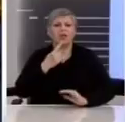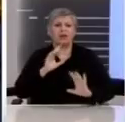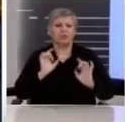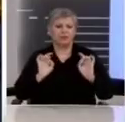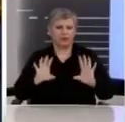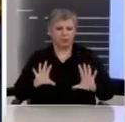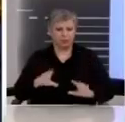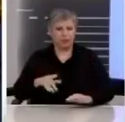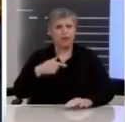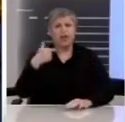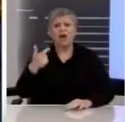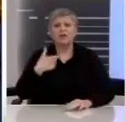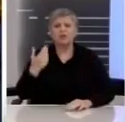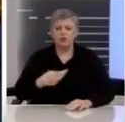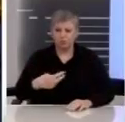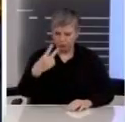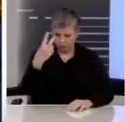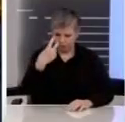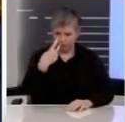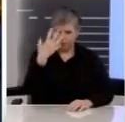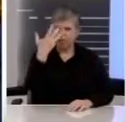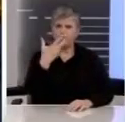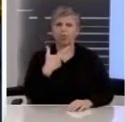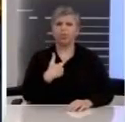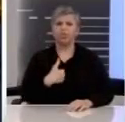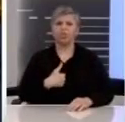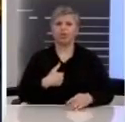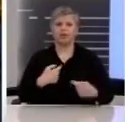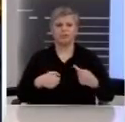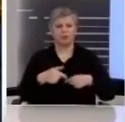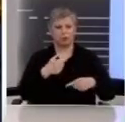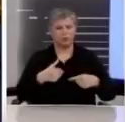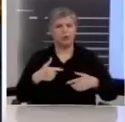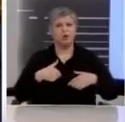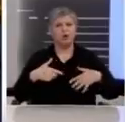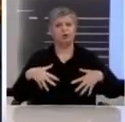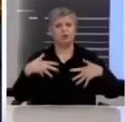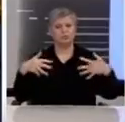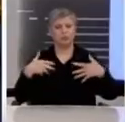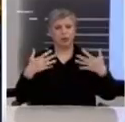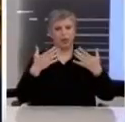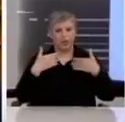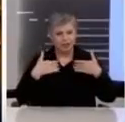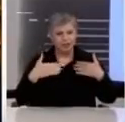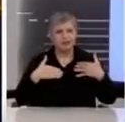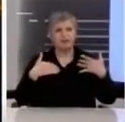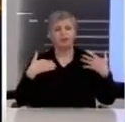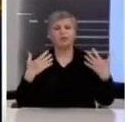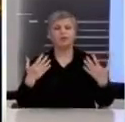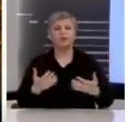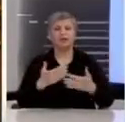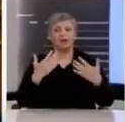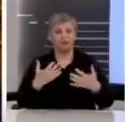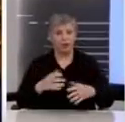της παρουσίας μου σε αυτό το βήμα και μου είπε ότι δεν είχα τόσο μεγάλο ενθουσιασμό και έκανα αγκαρία, φανταστείτε δηλαδή να είχα